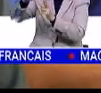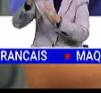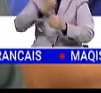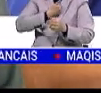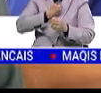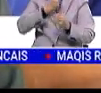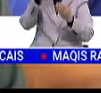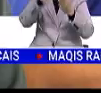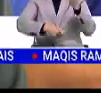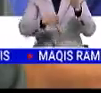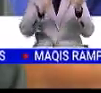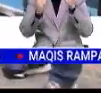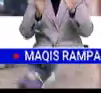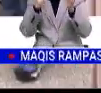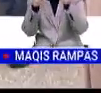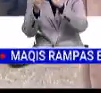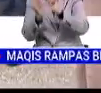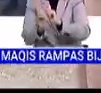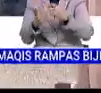sendiri sekiranya ada perubahan.